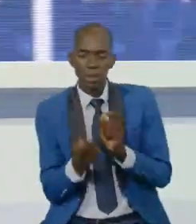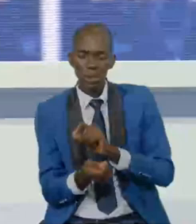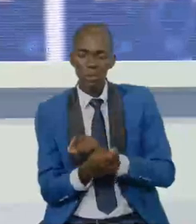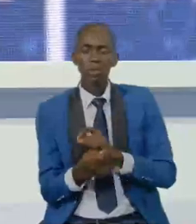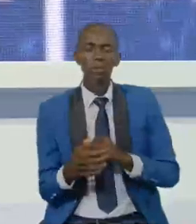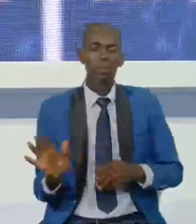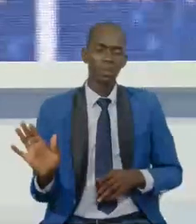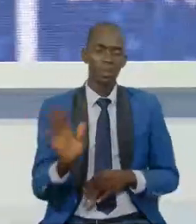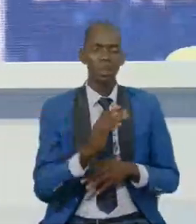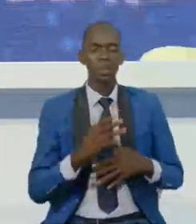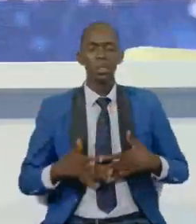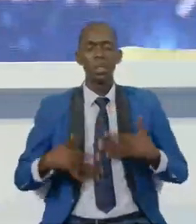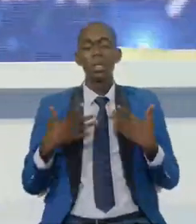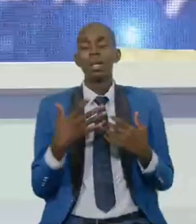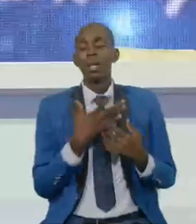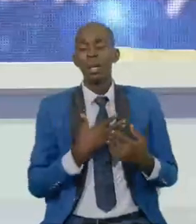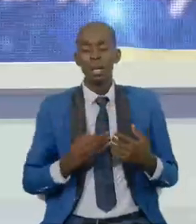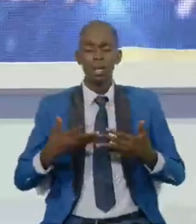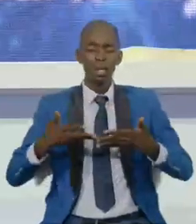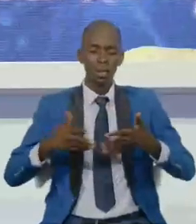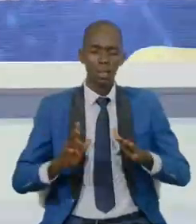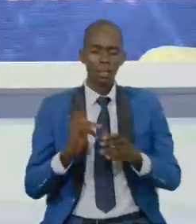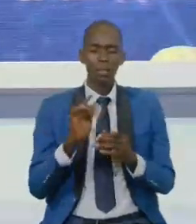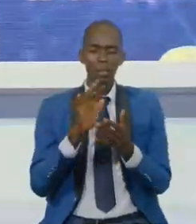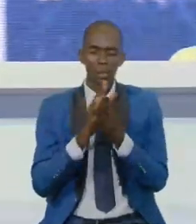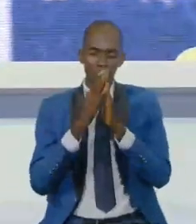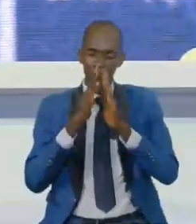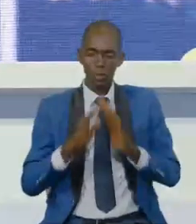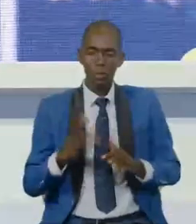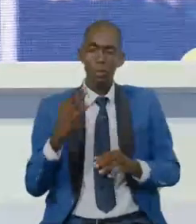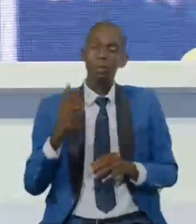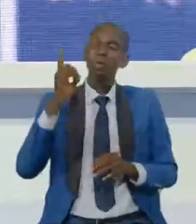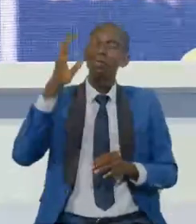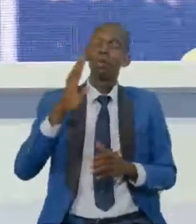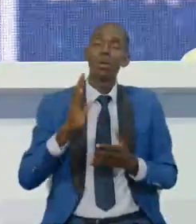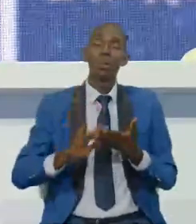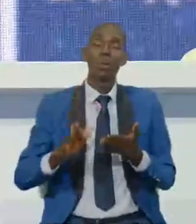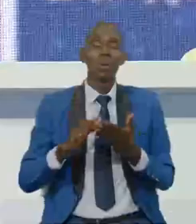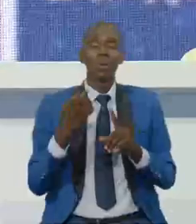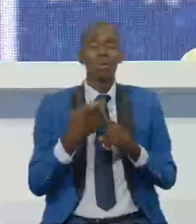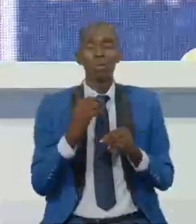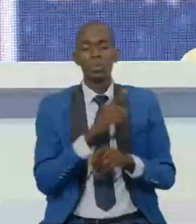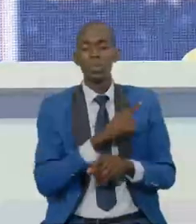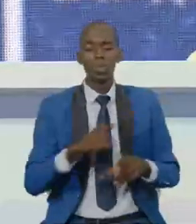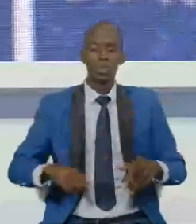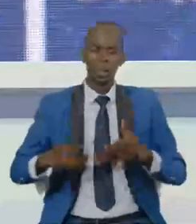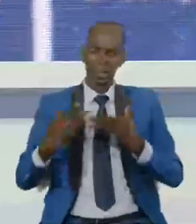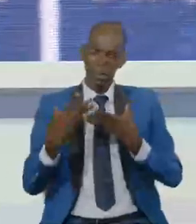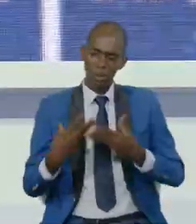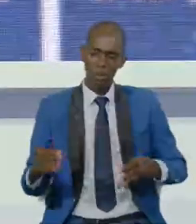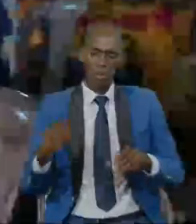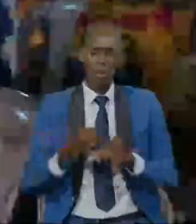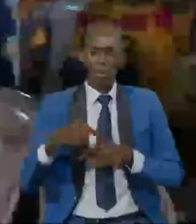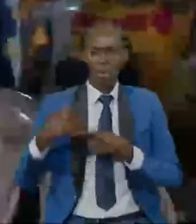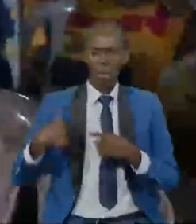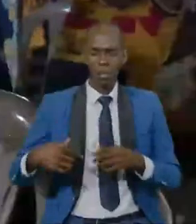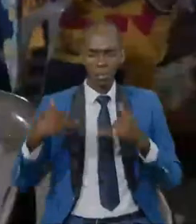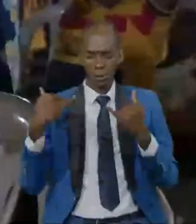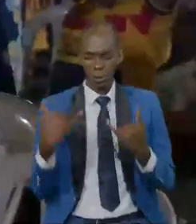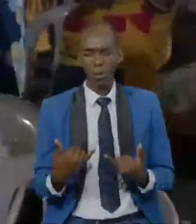Transforme leur vie. And let the peace of God and the pardon from the Lord settle in their hearts right now. Que la